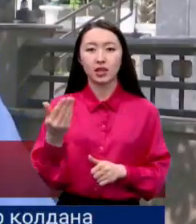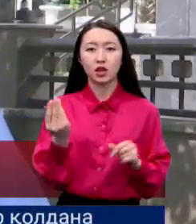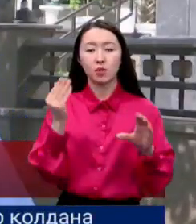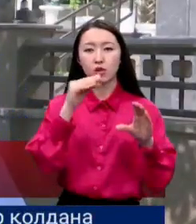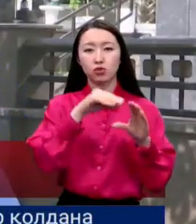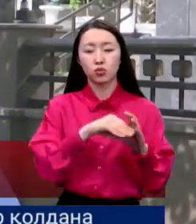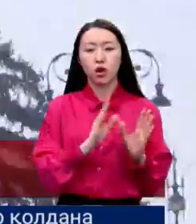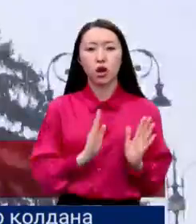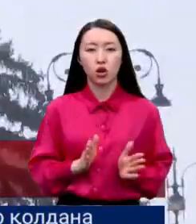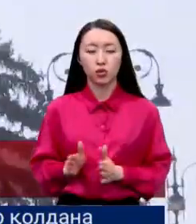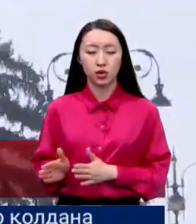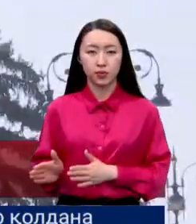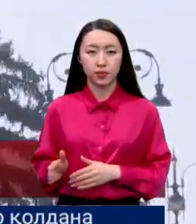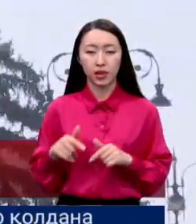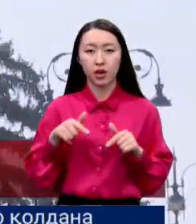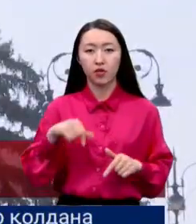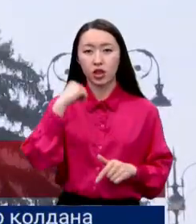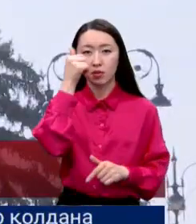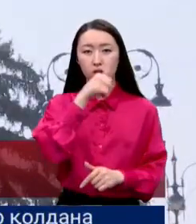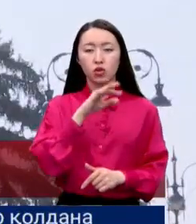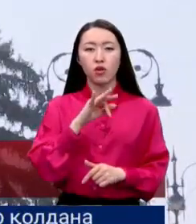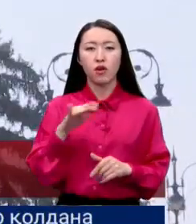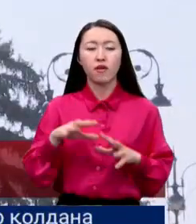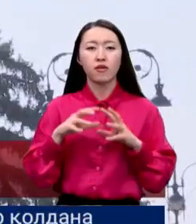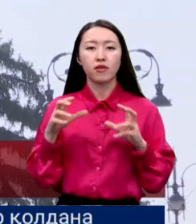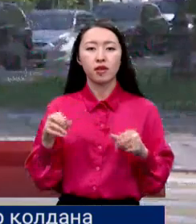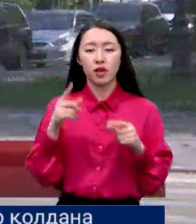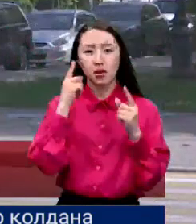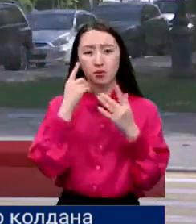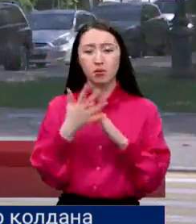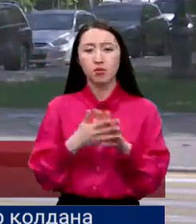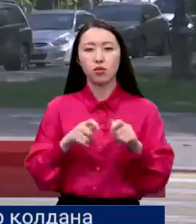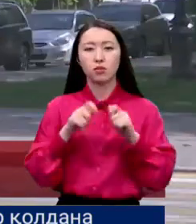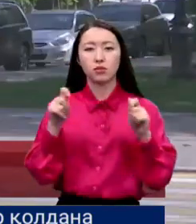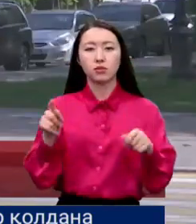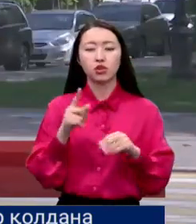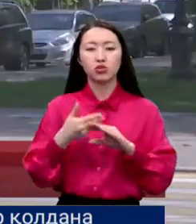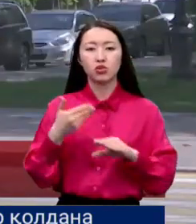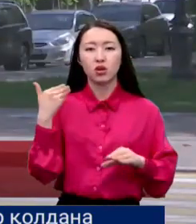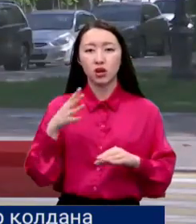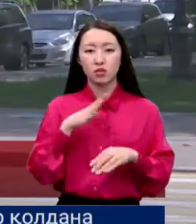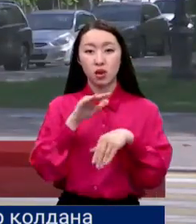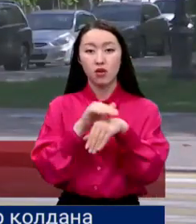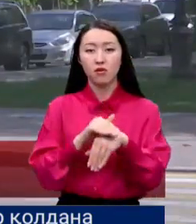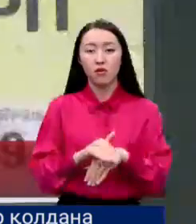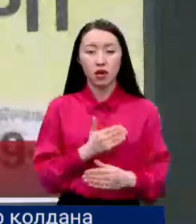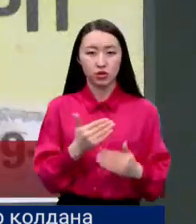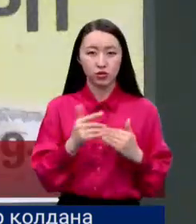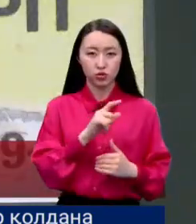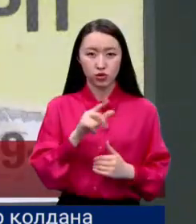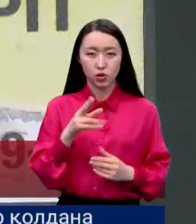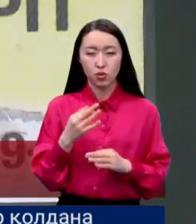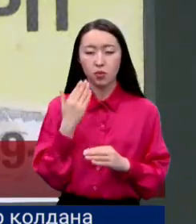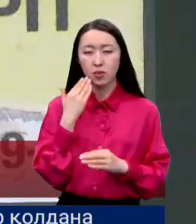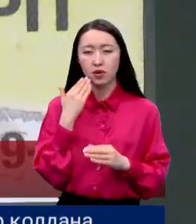поступают регулярно. В этом году официальные власти признали ранее приводимые факты независимых экспертов. По предварительным